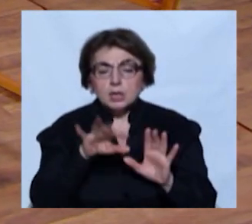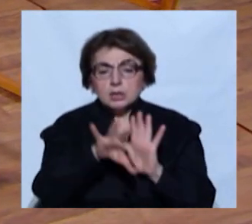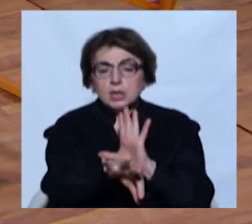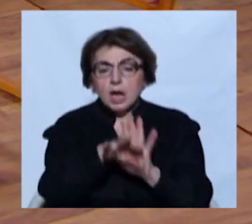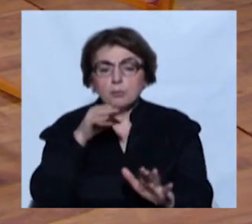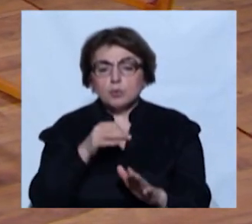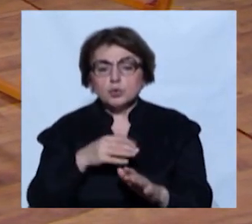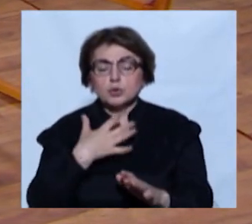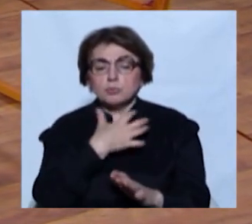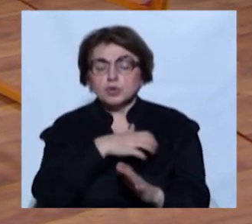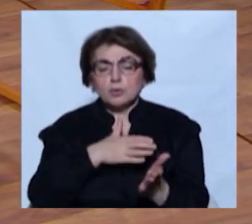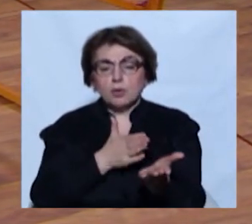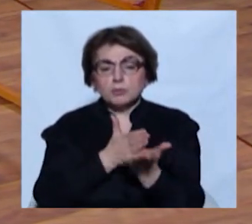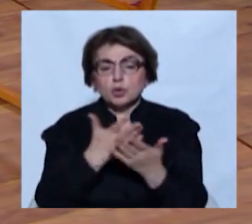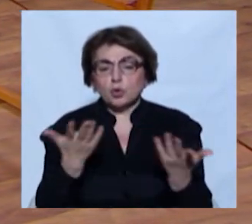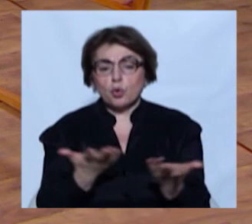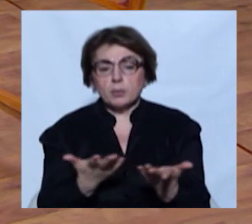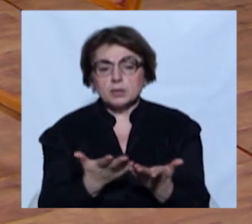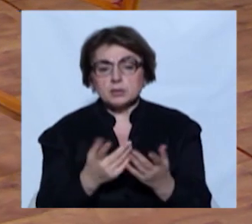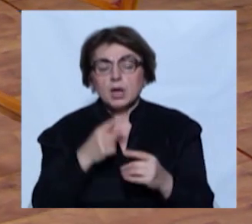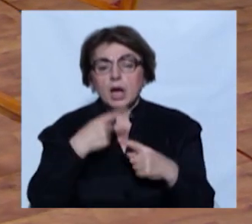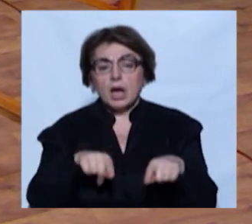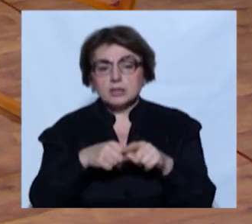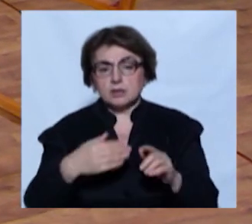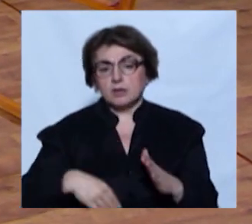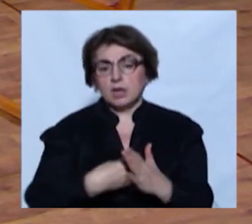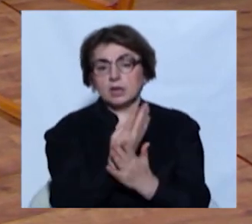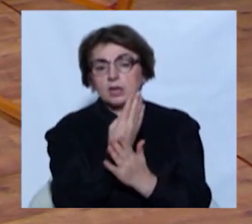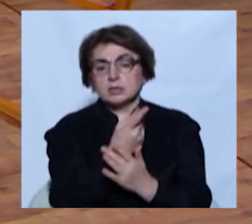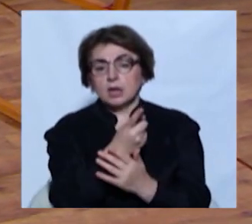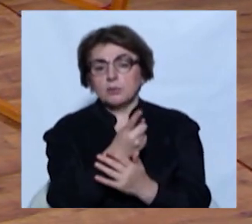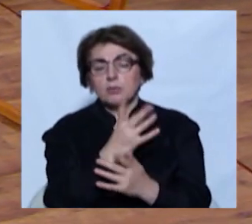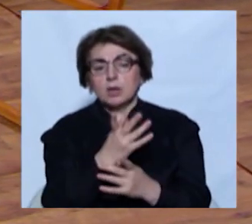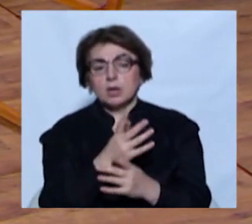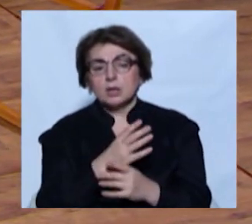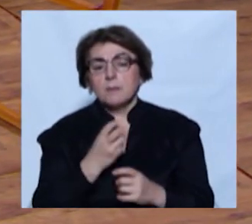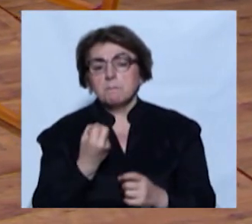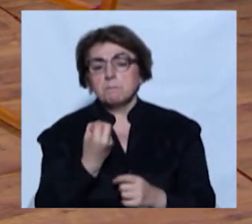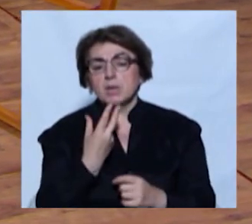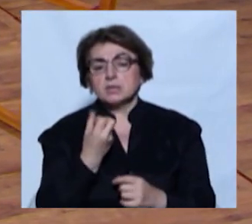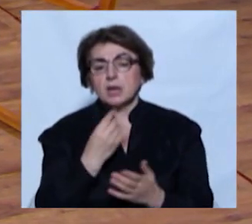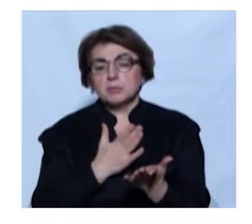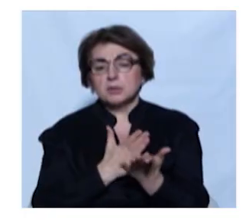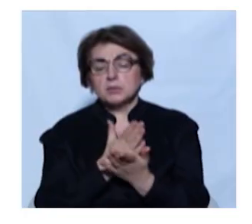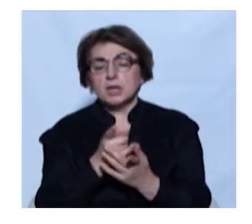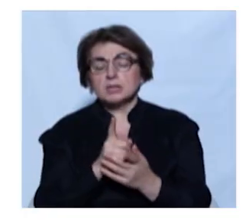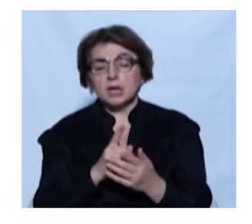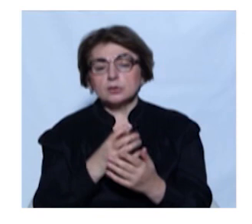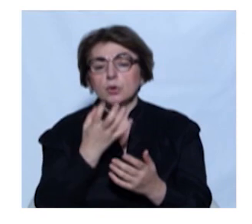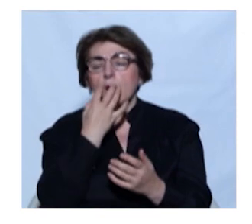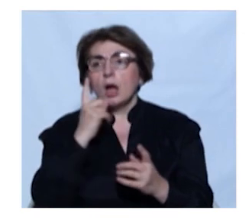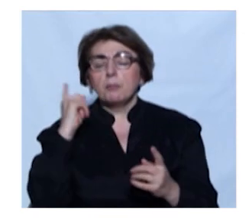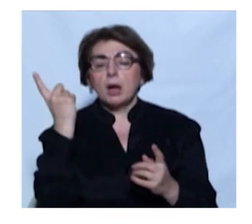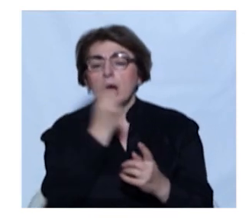უმნიშვნელოვანესი მიზანი, რომელსაც მე ასევე ისევ ეკრანზე გამოვიტან, ეს გახლავთ მე-13 მიზანი: კლიმატის ცვლილება,